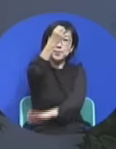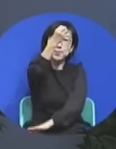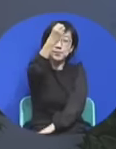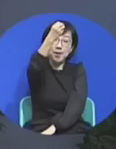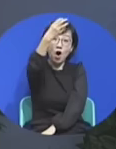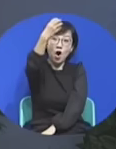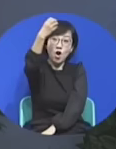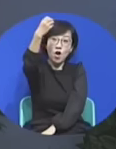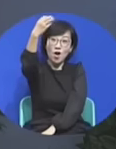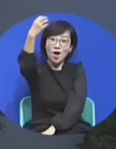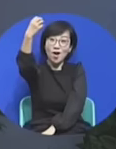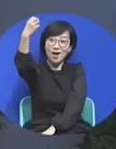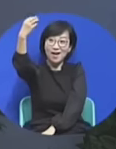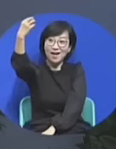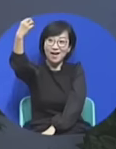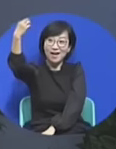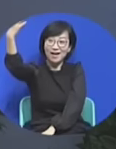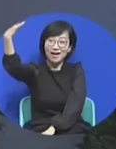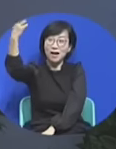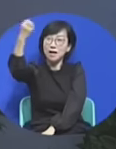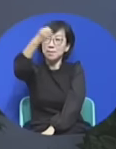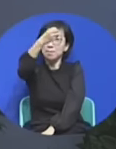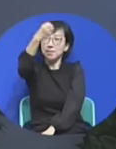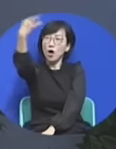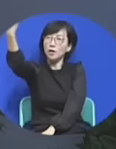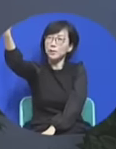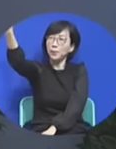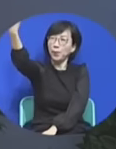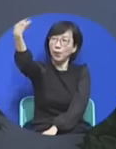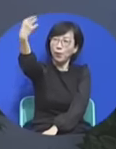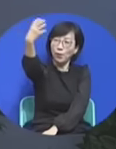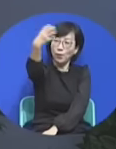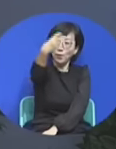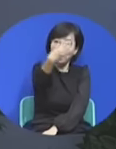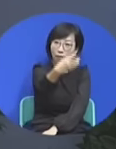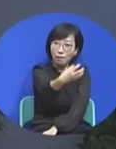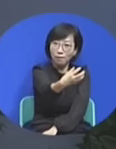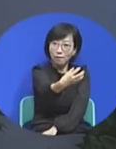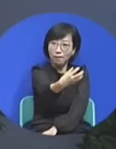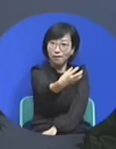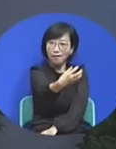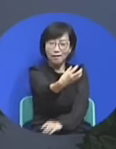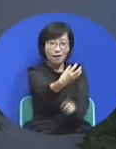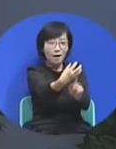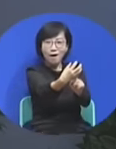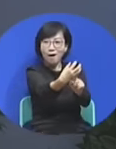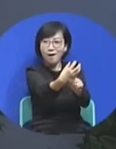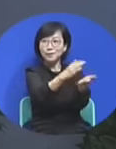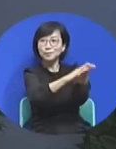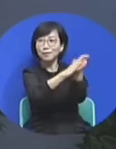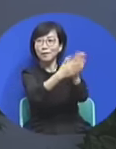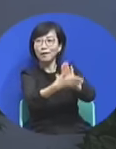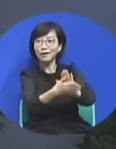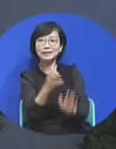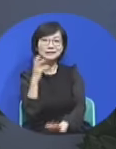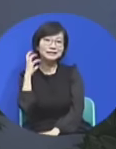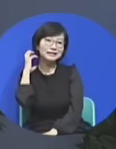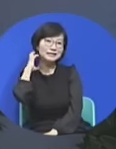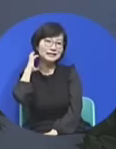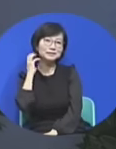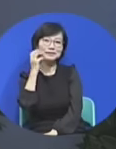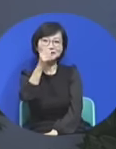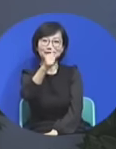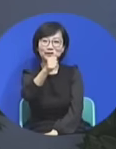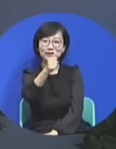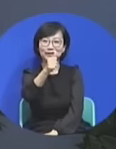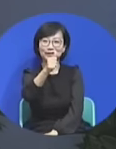that's shining very radiantly, falling from the heavens. 예, 떨어지면서 이제 이게 그 별이 김일성이에요. And that star that falls